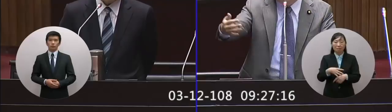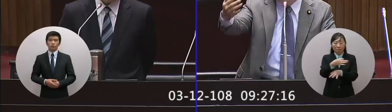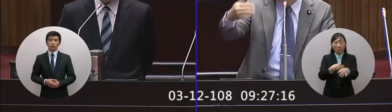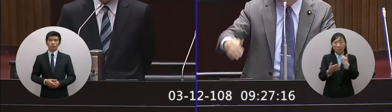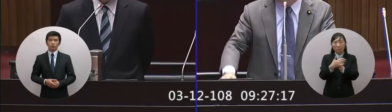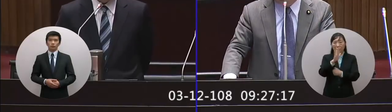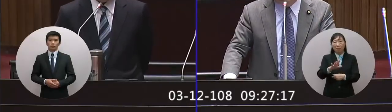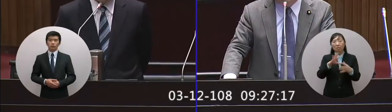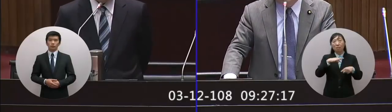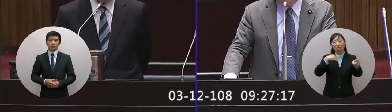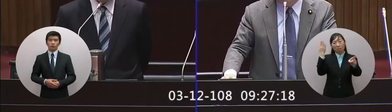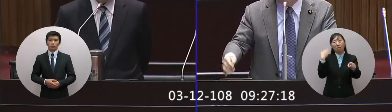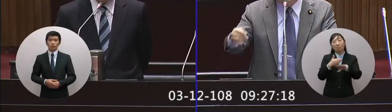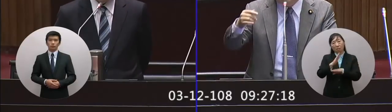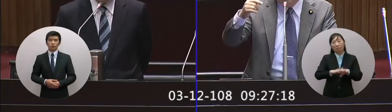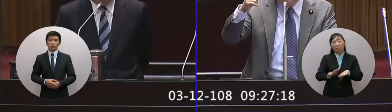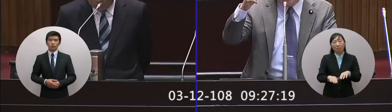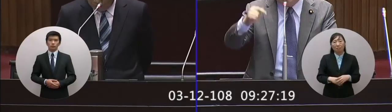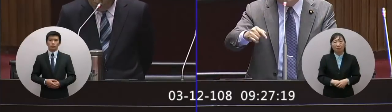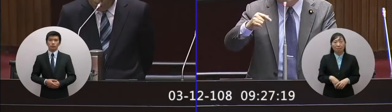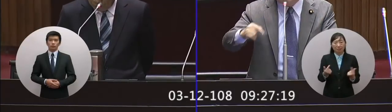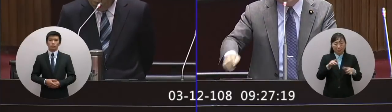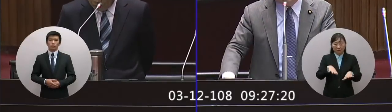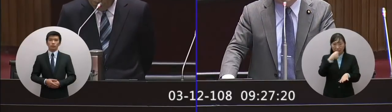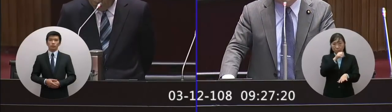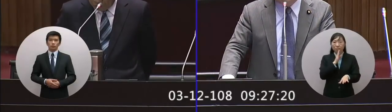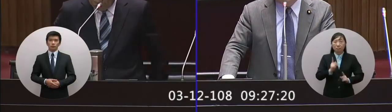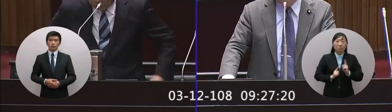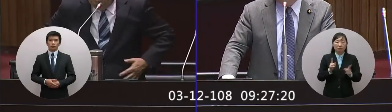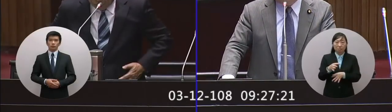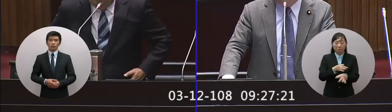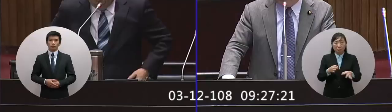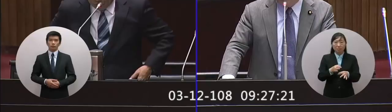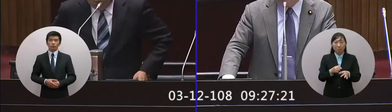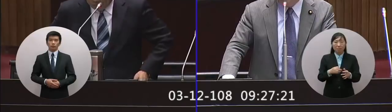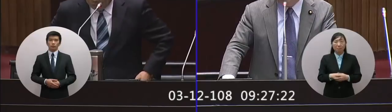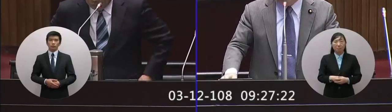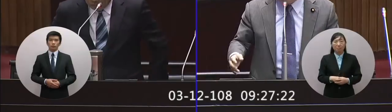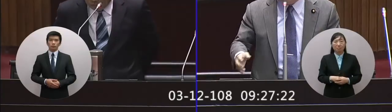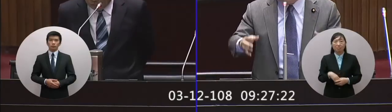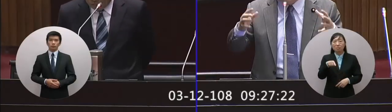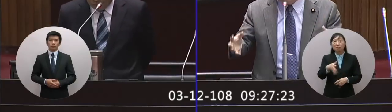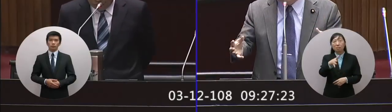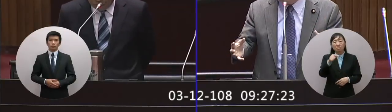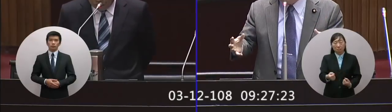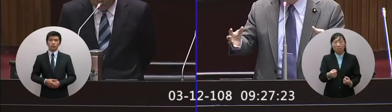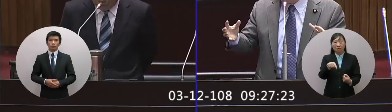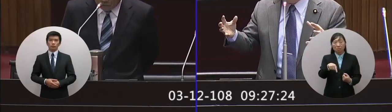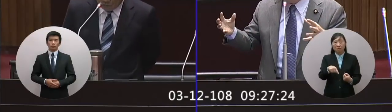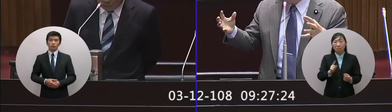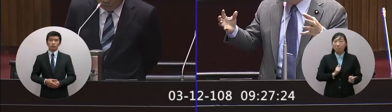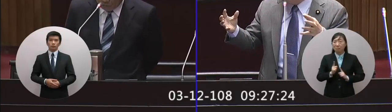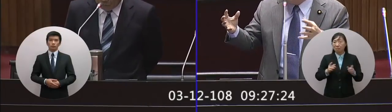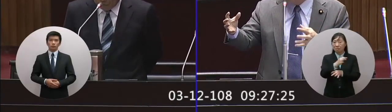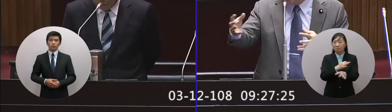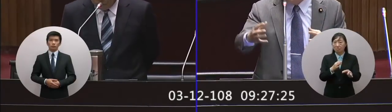话，早在第八届就通过了。尤其台湾是一个自由经济的地方，我们为什么在自由经济